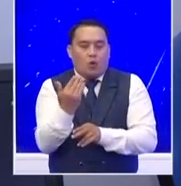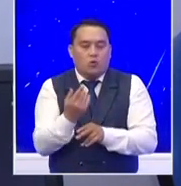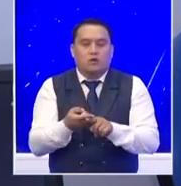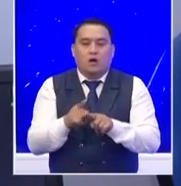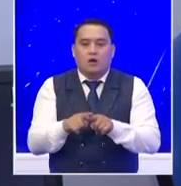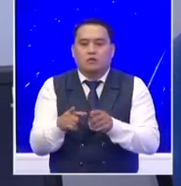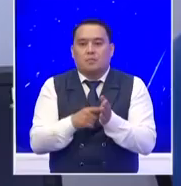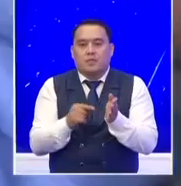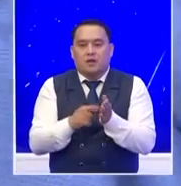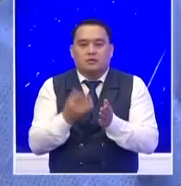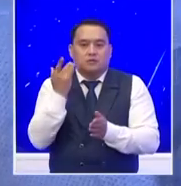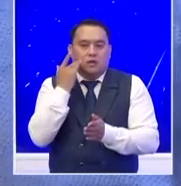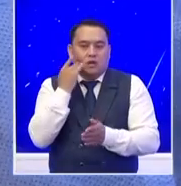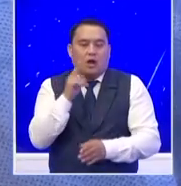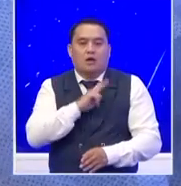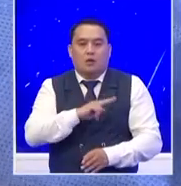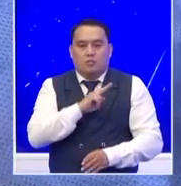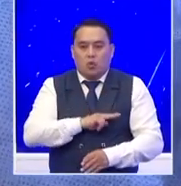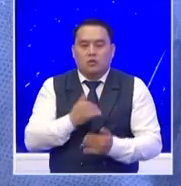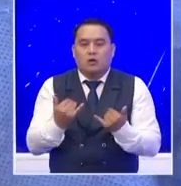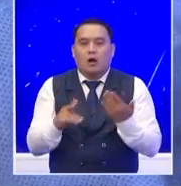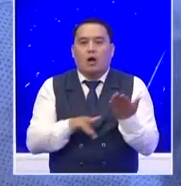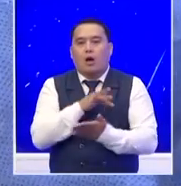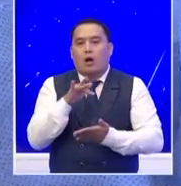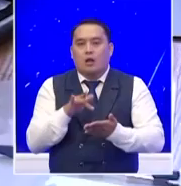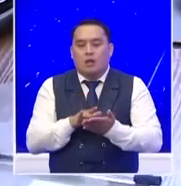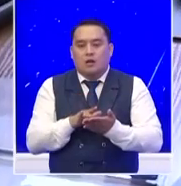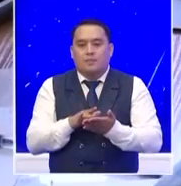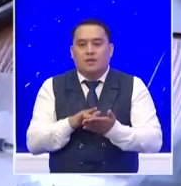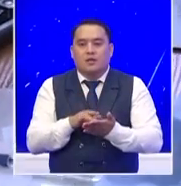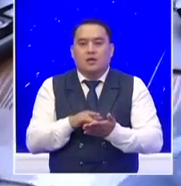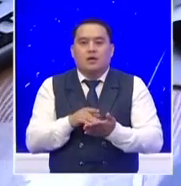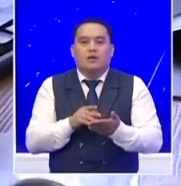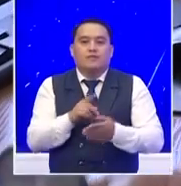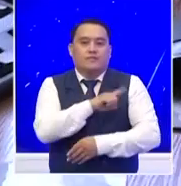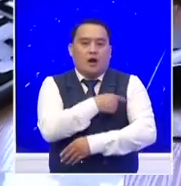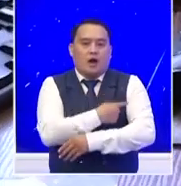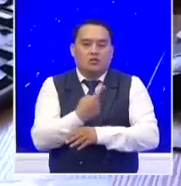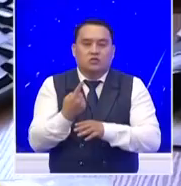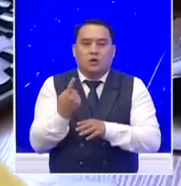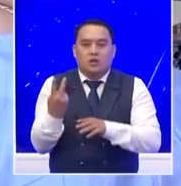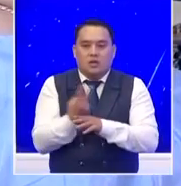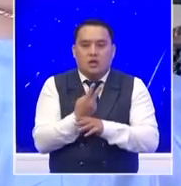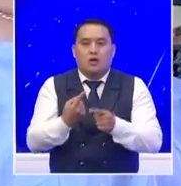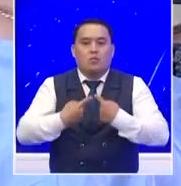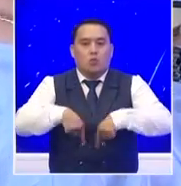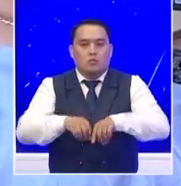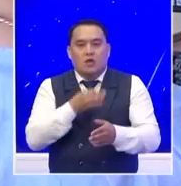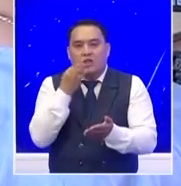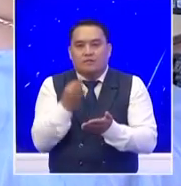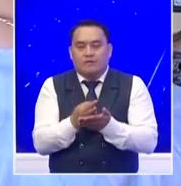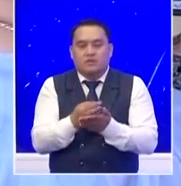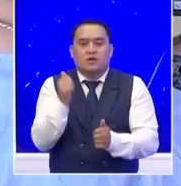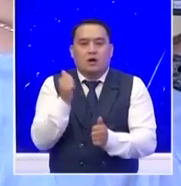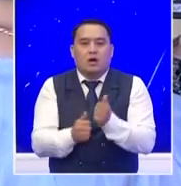күнге дәрігерлер сапында жүр. Бүгінде қалалық балалар емханасының педиатры бір емес, екі бірдей бөлімге жауапты.